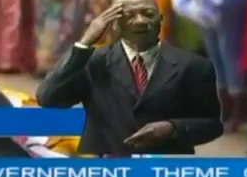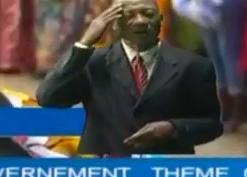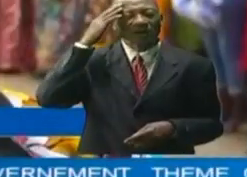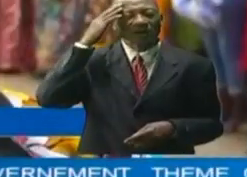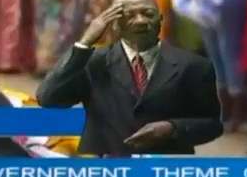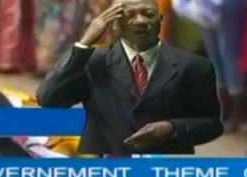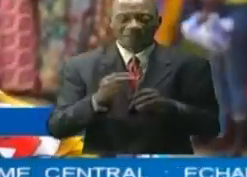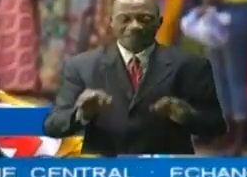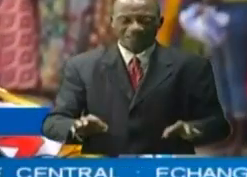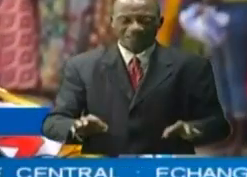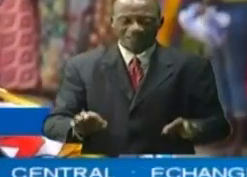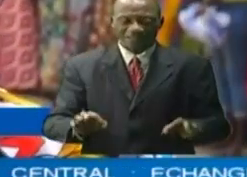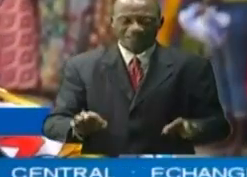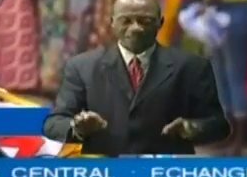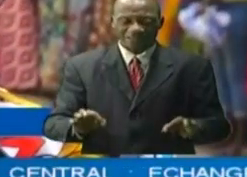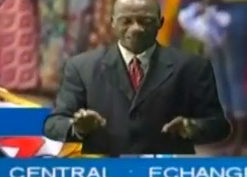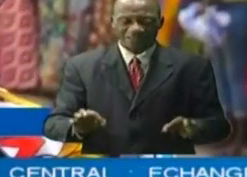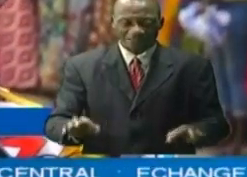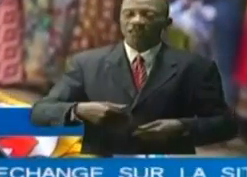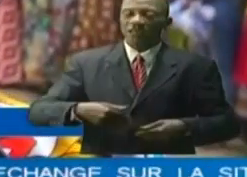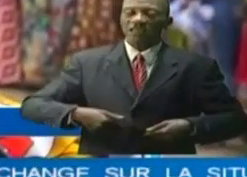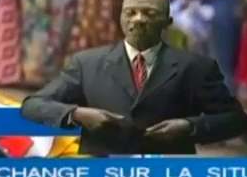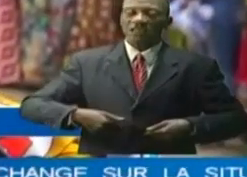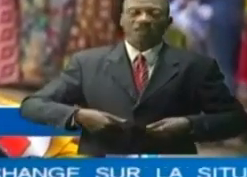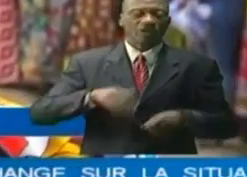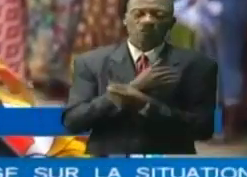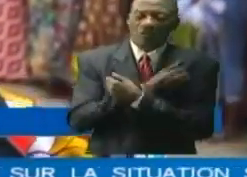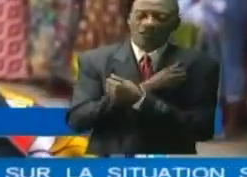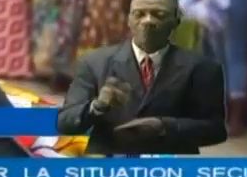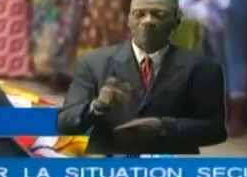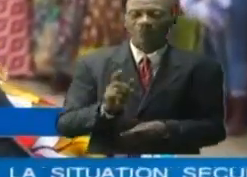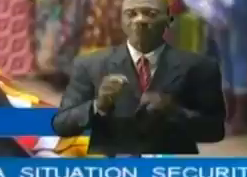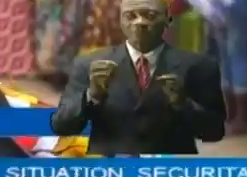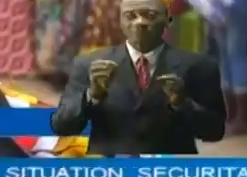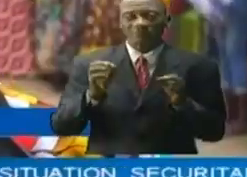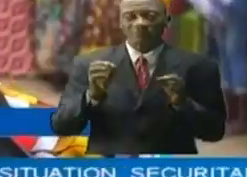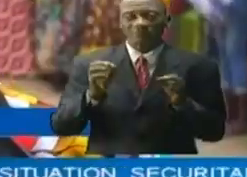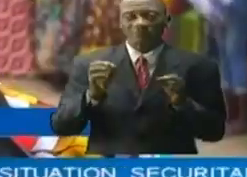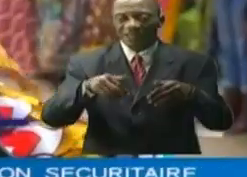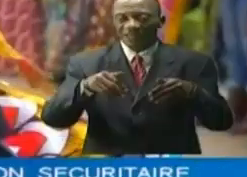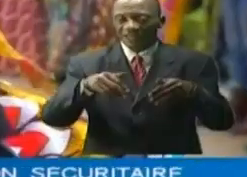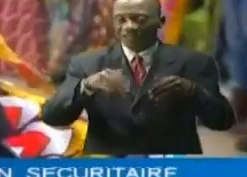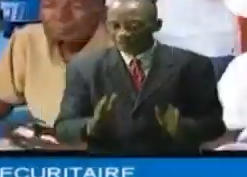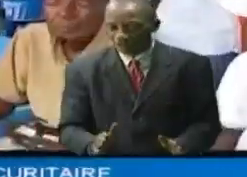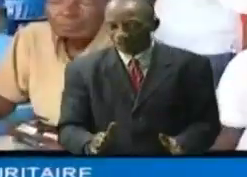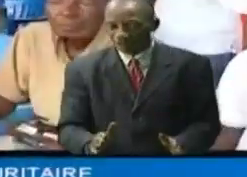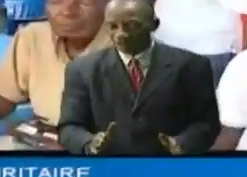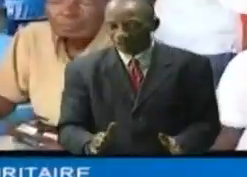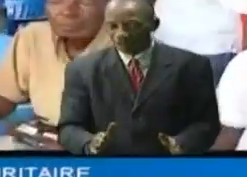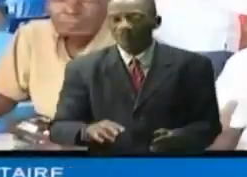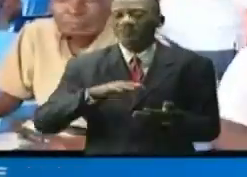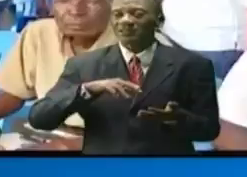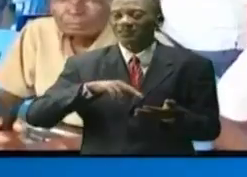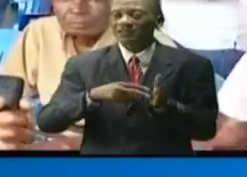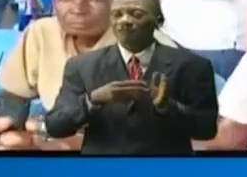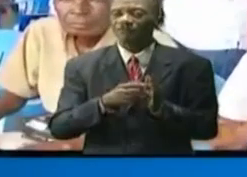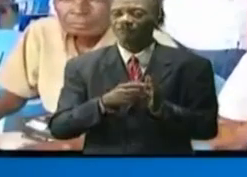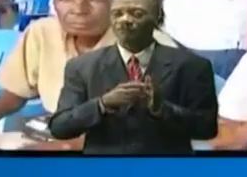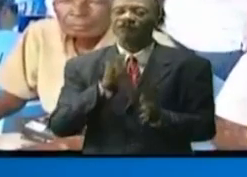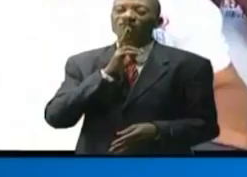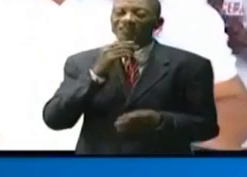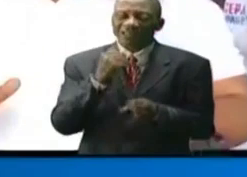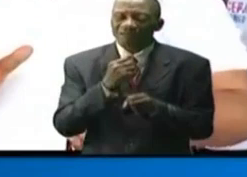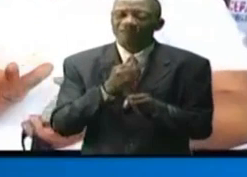au contraire, être agriculteur ou pisciculteur, c'est un vrai métier. Cette 5e édition a